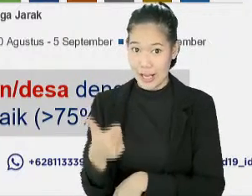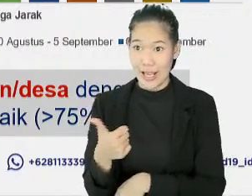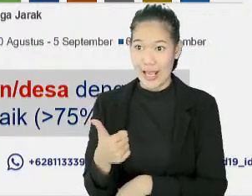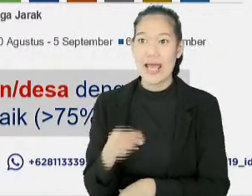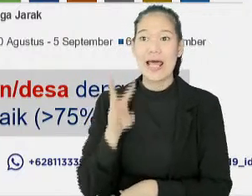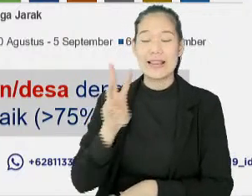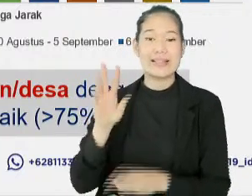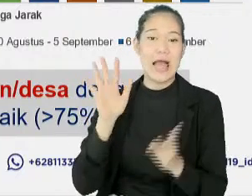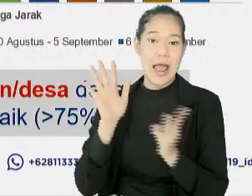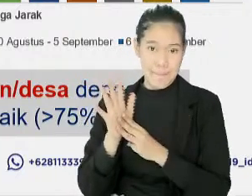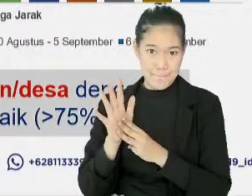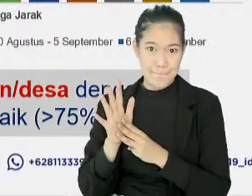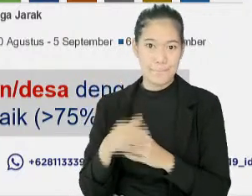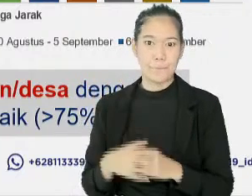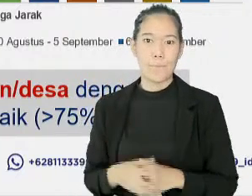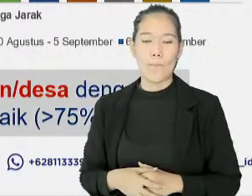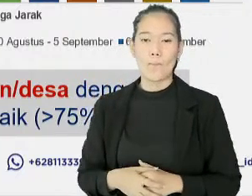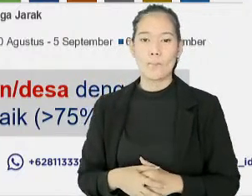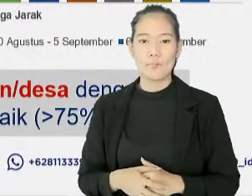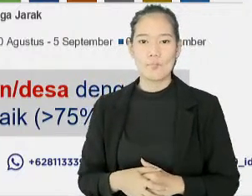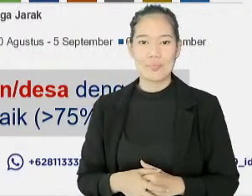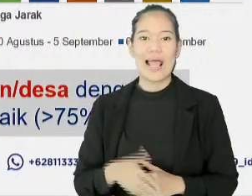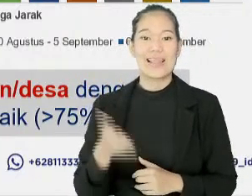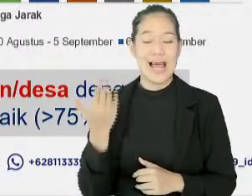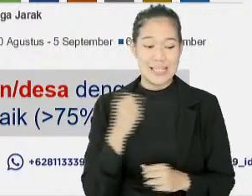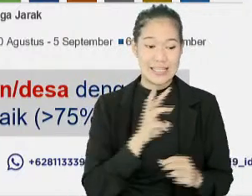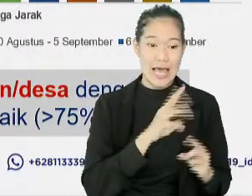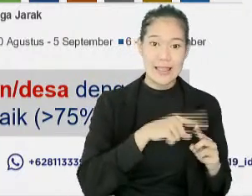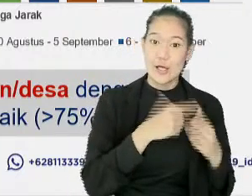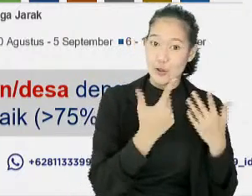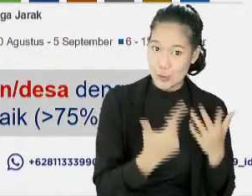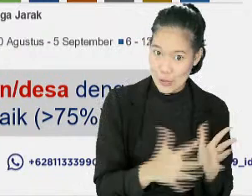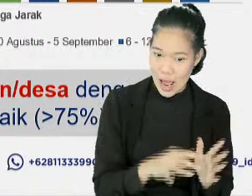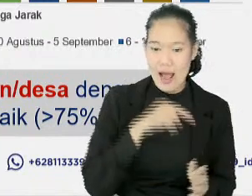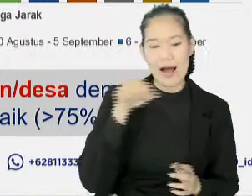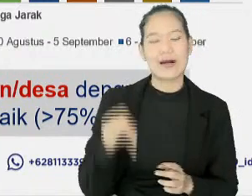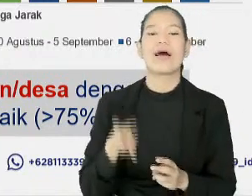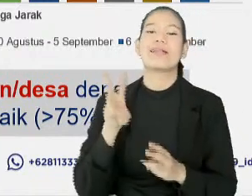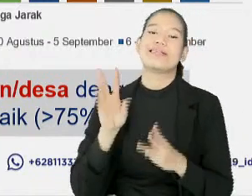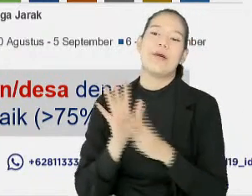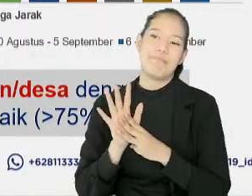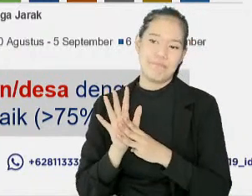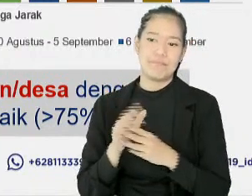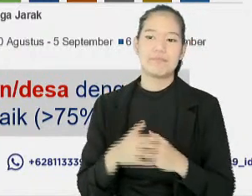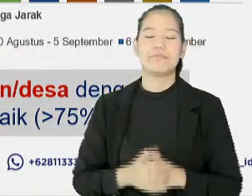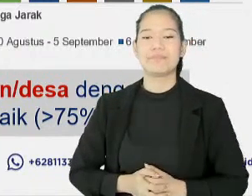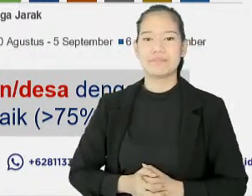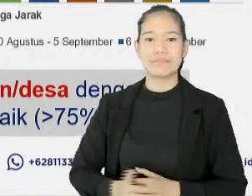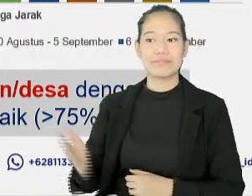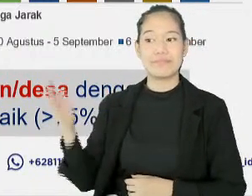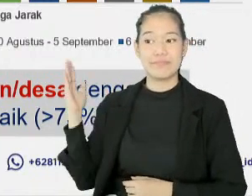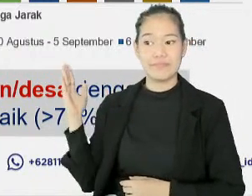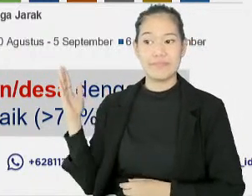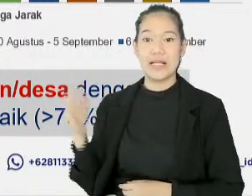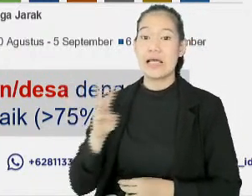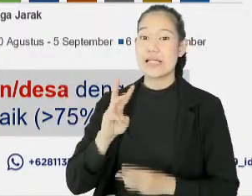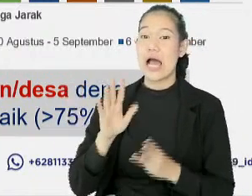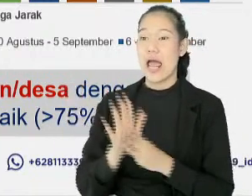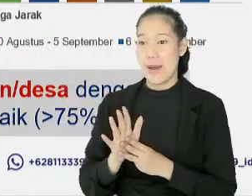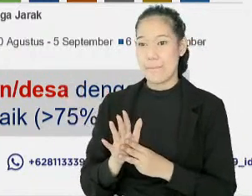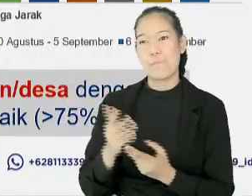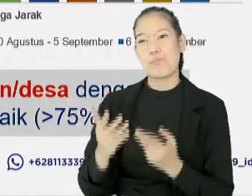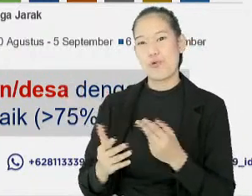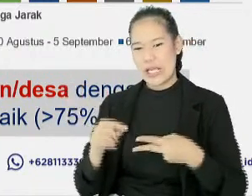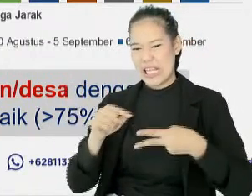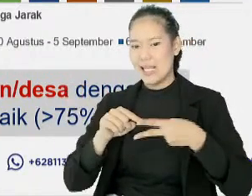3 m karya tadi sudah berhijab teh Yap tadi sudah ada tiga tes keren kita ketiga m Nah di sini tiga emiten lebih